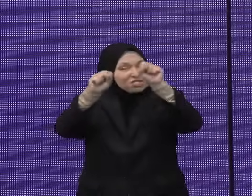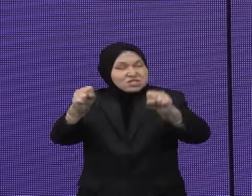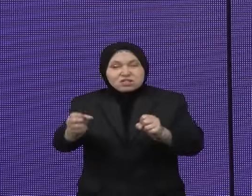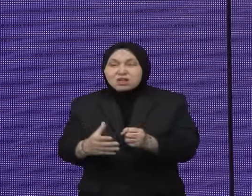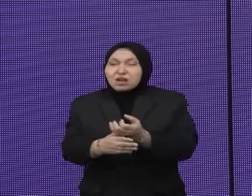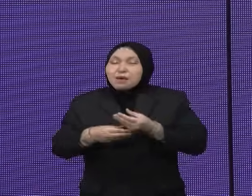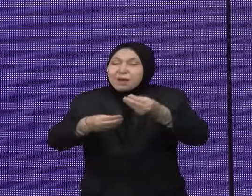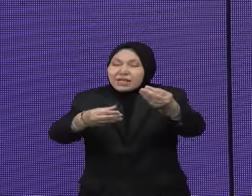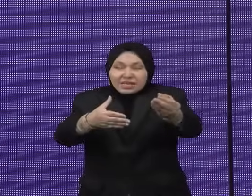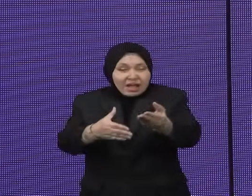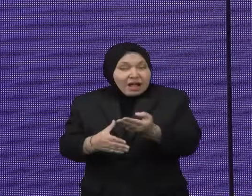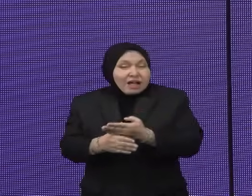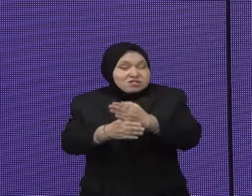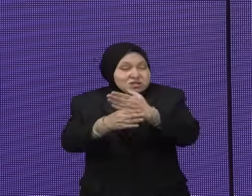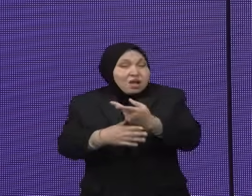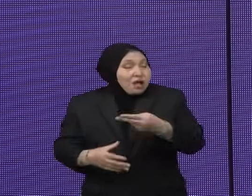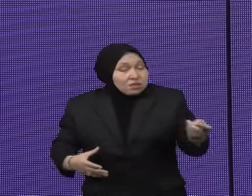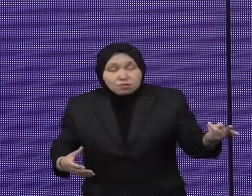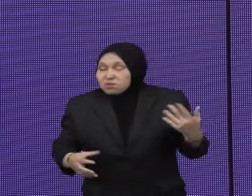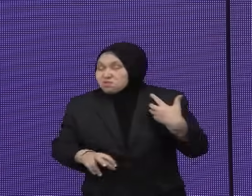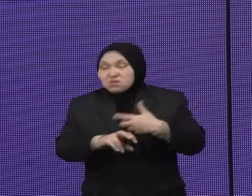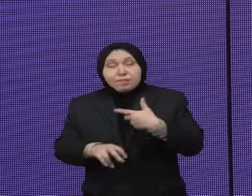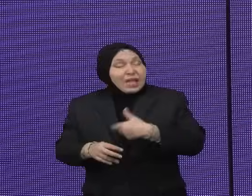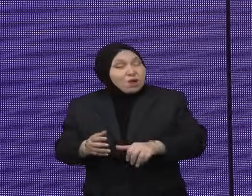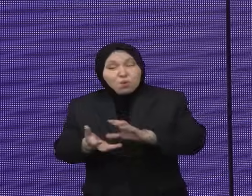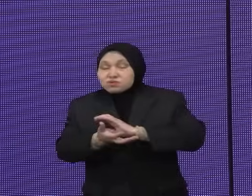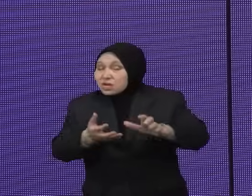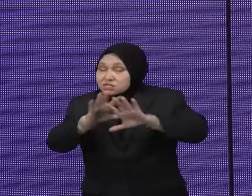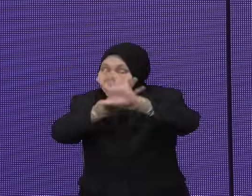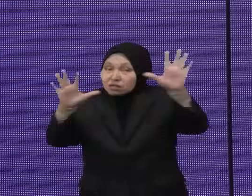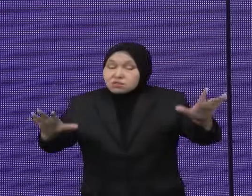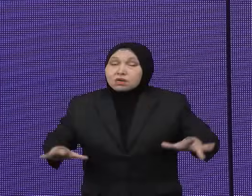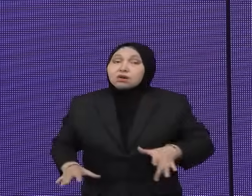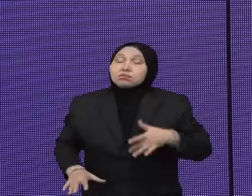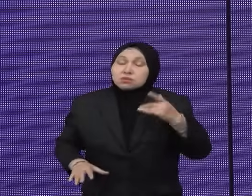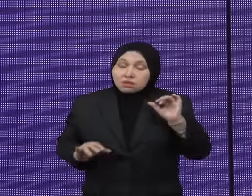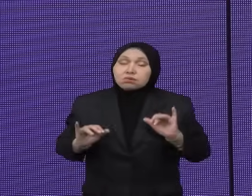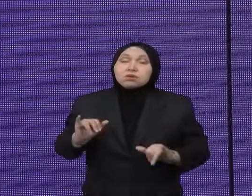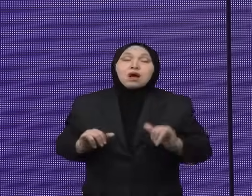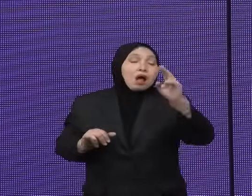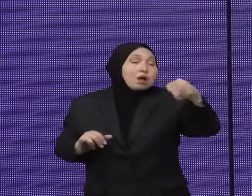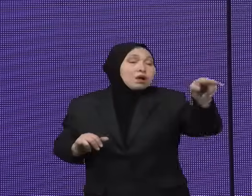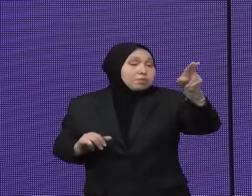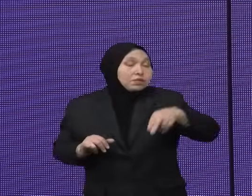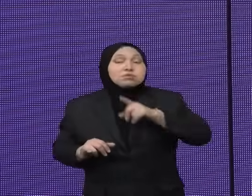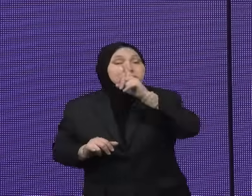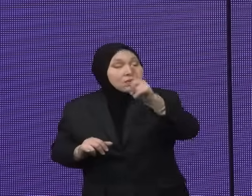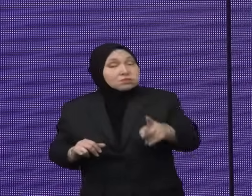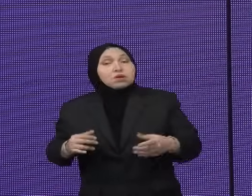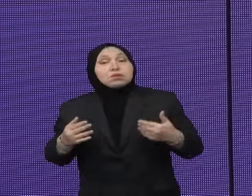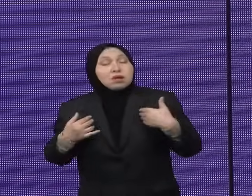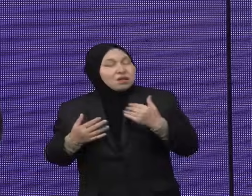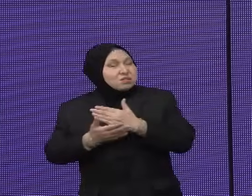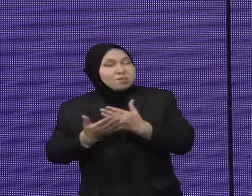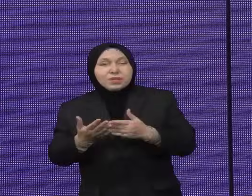nak bagi harta, semua rosak. Maka apabila orang jelas perkara tersebut, dia akan rasa bahawa, oh, yang haram ini sebenarnya adalah